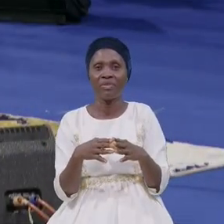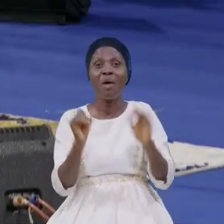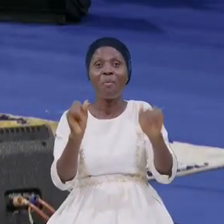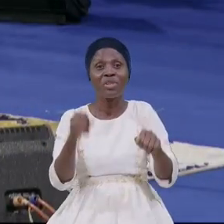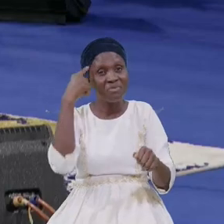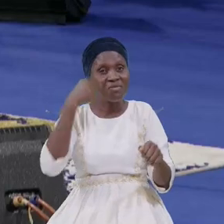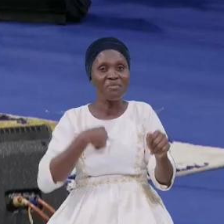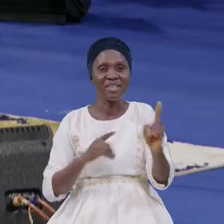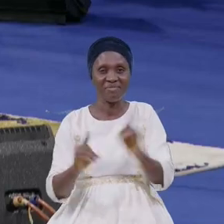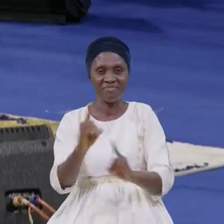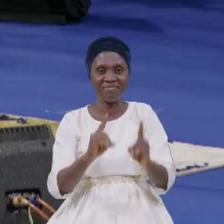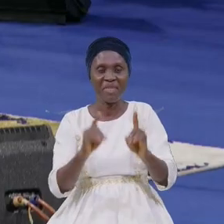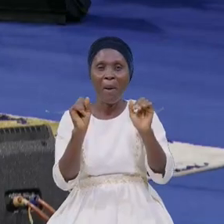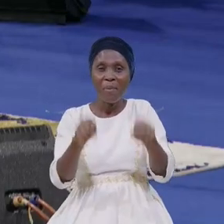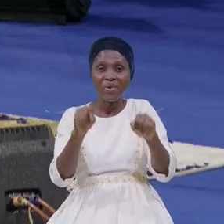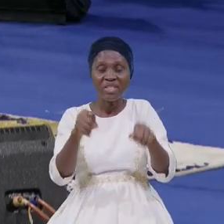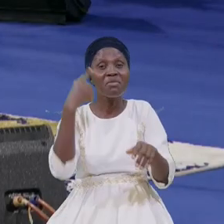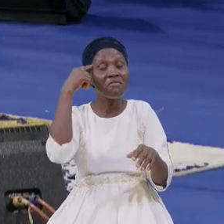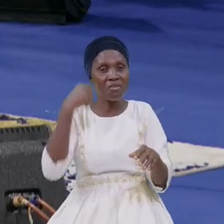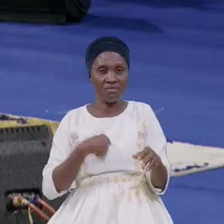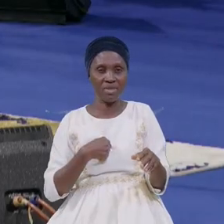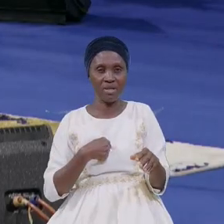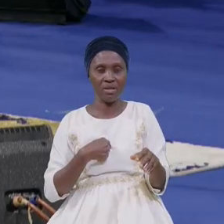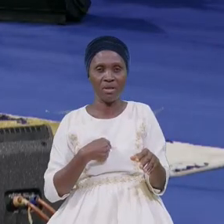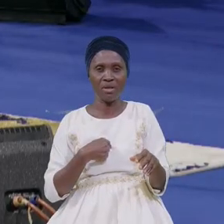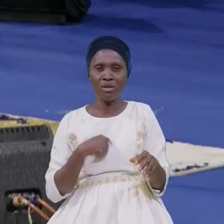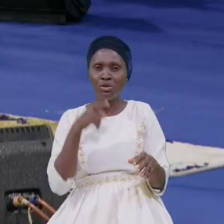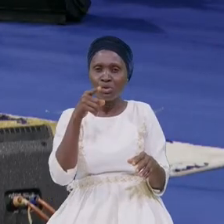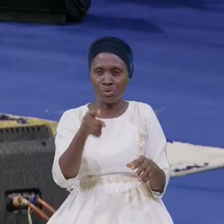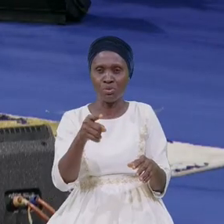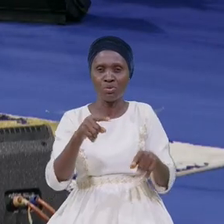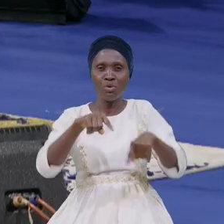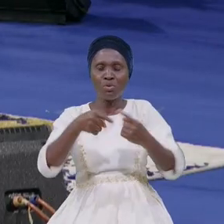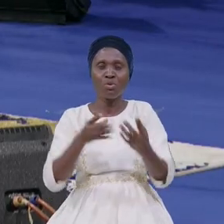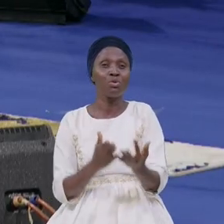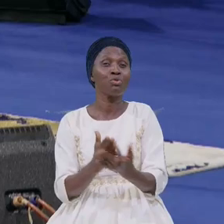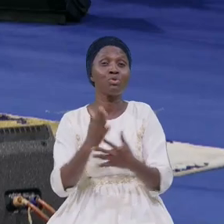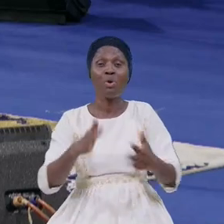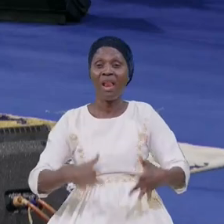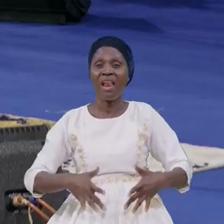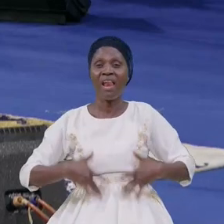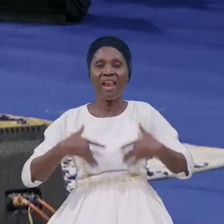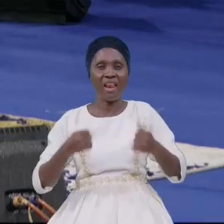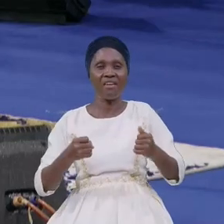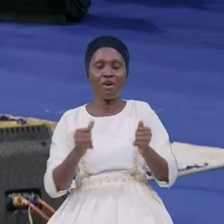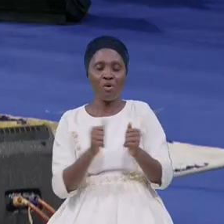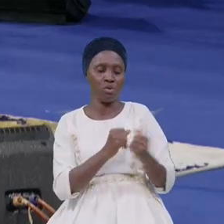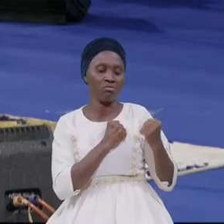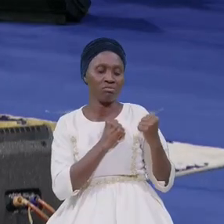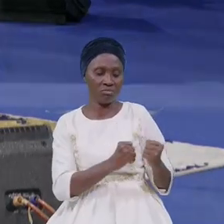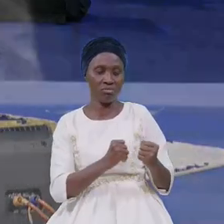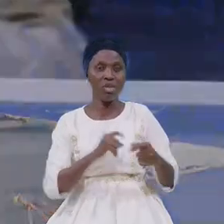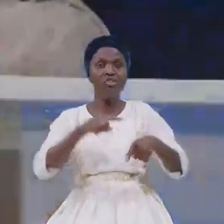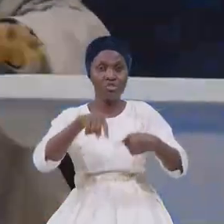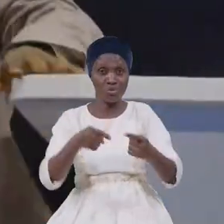moi. Vous allez parcourir la vie heureux, parcourir la vie étant confiant,